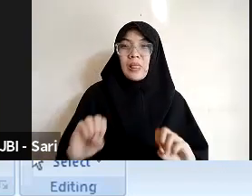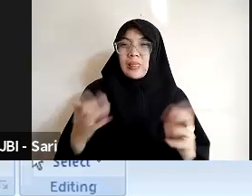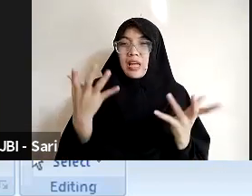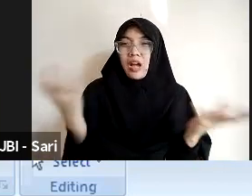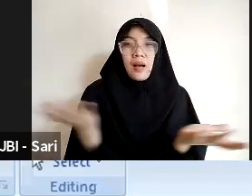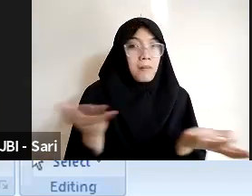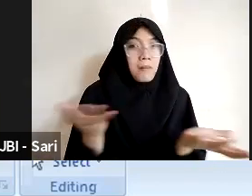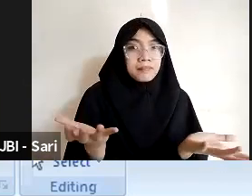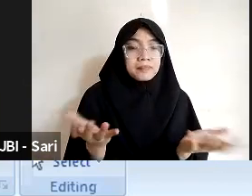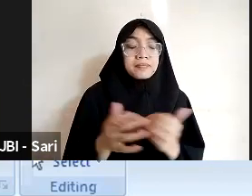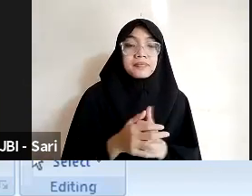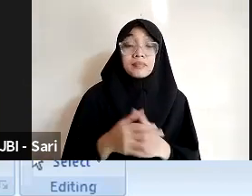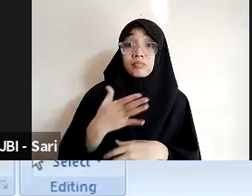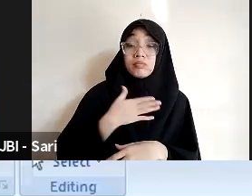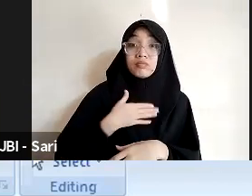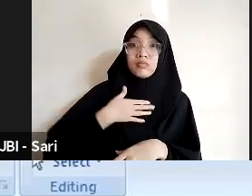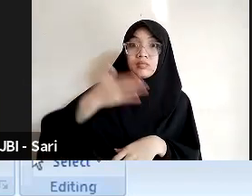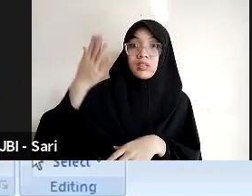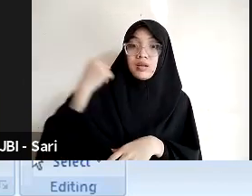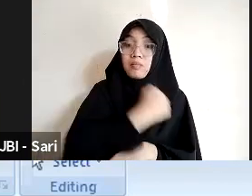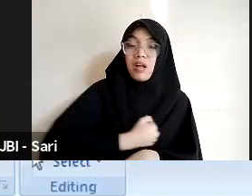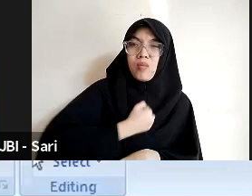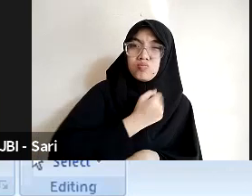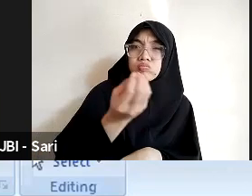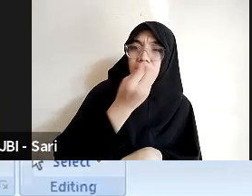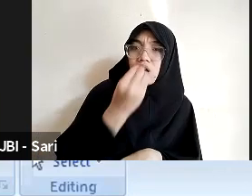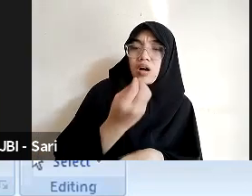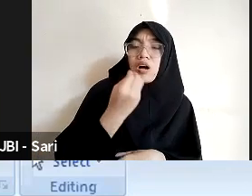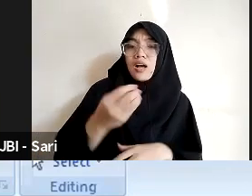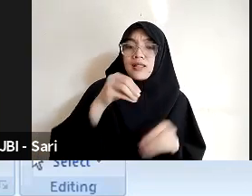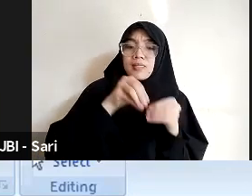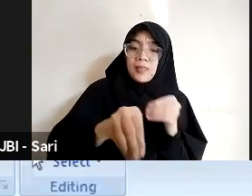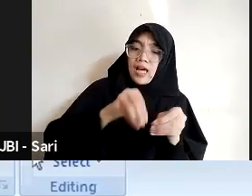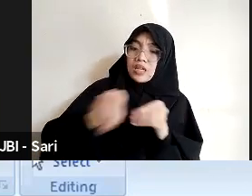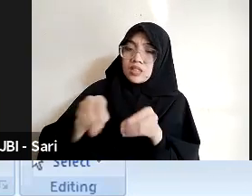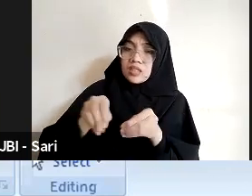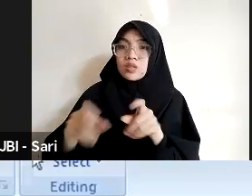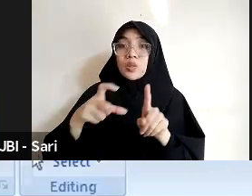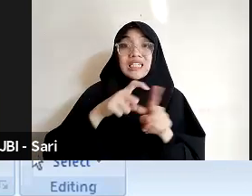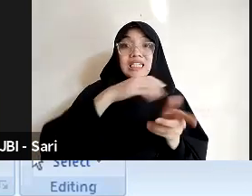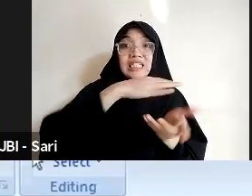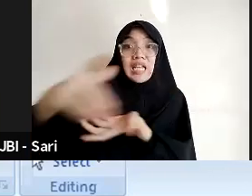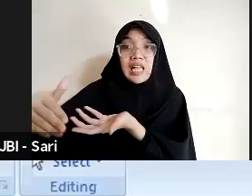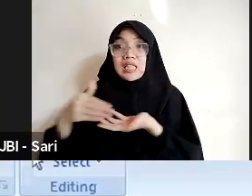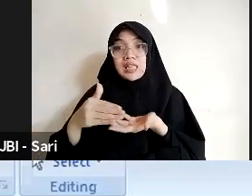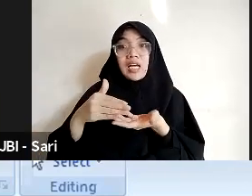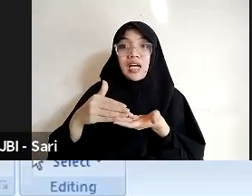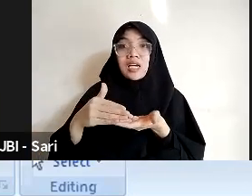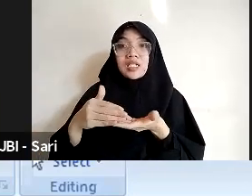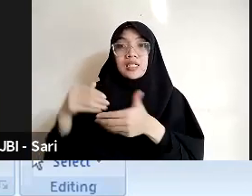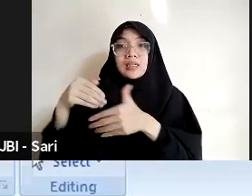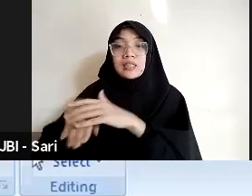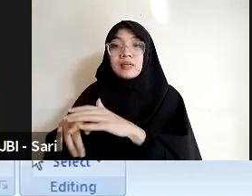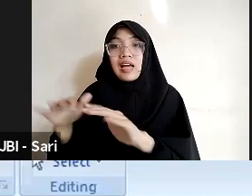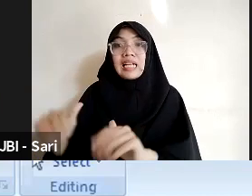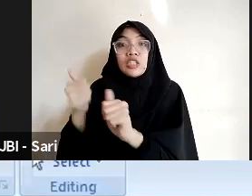ketika tanyakan ke Dinas Pertahanan Pangan, Pertanian dan Ketahanan Pangan, adakah data produksi dari pependem yang dihasilkan oleh Gunung Kidul?